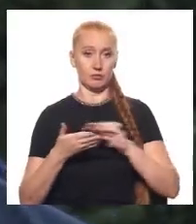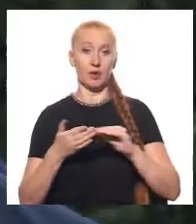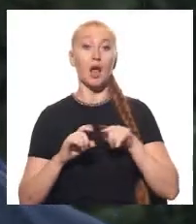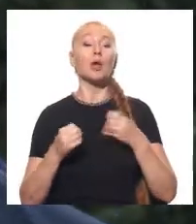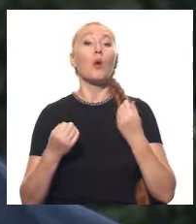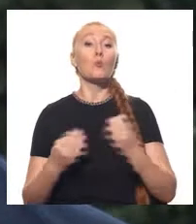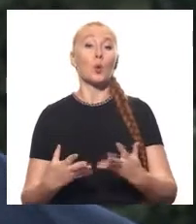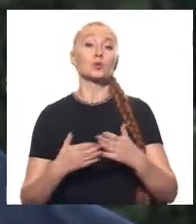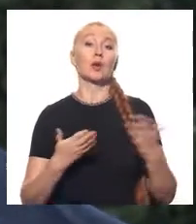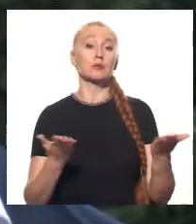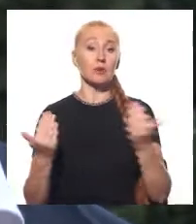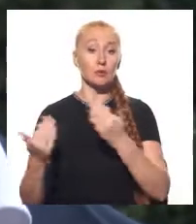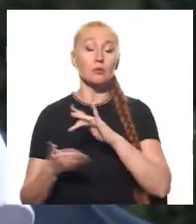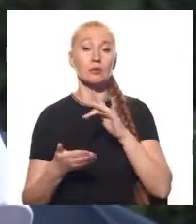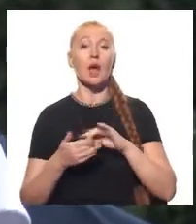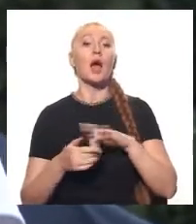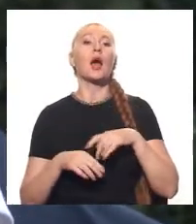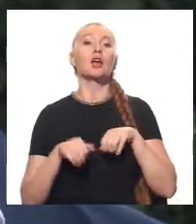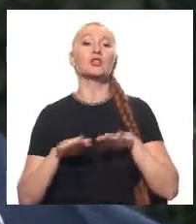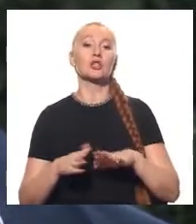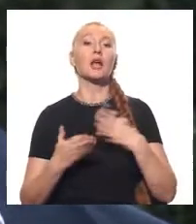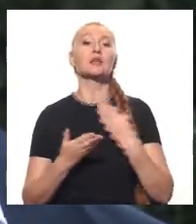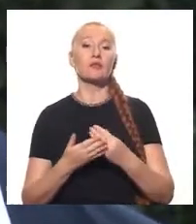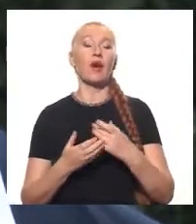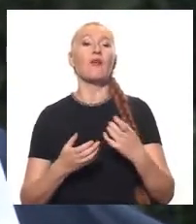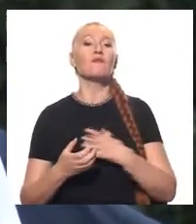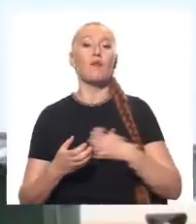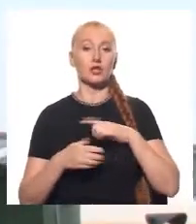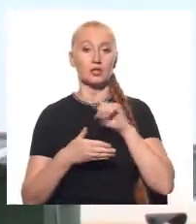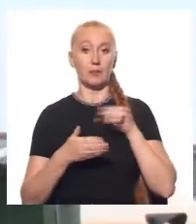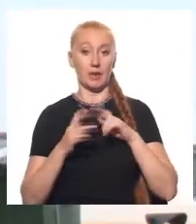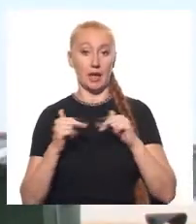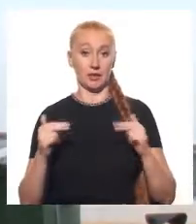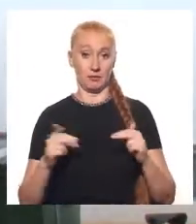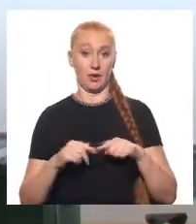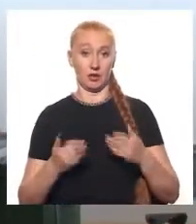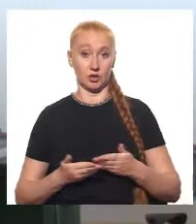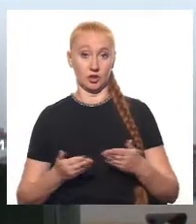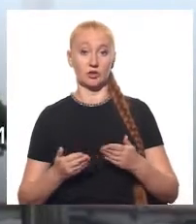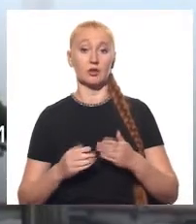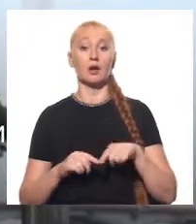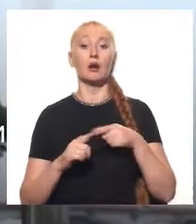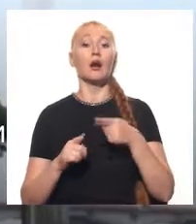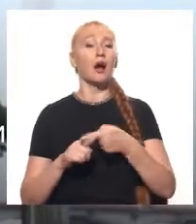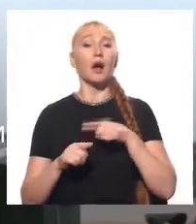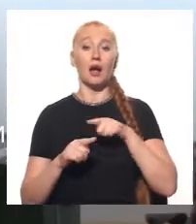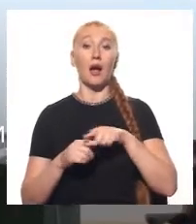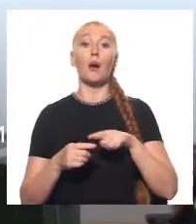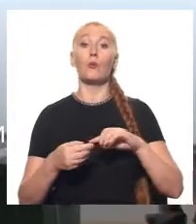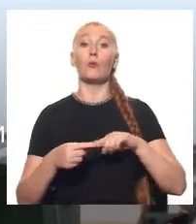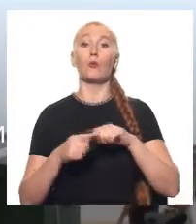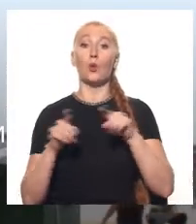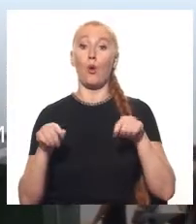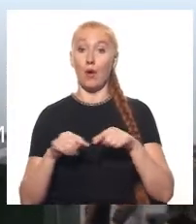дніпровським референдумом мають на увазі залучення містян до вирішення усіх актуальних питань Дніпра. Ми призиваємо всі політичні партії не надумувати.